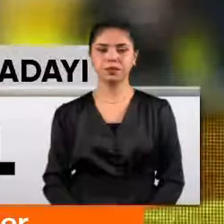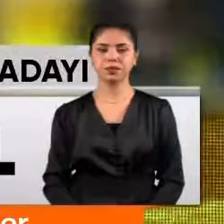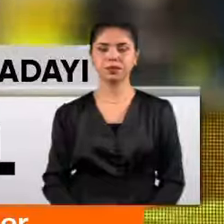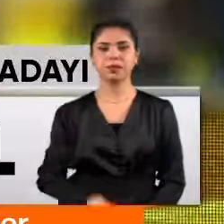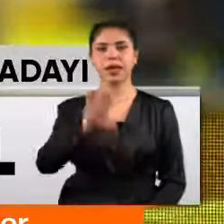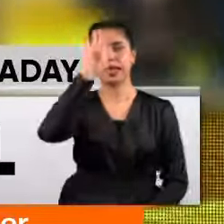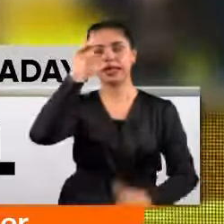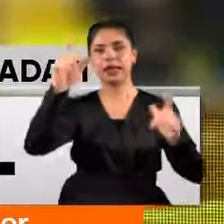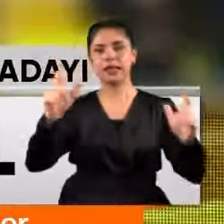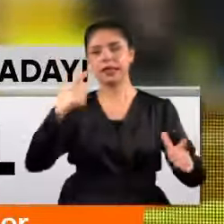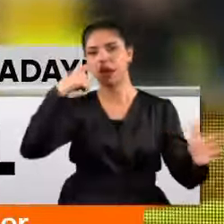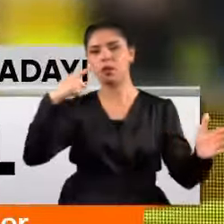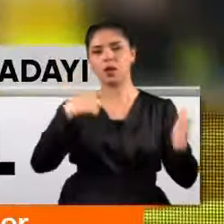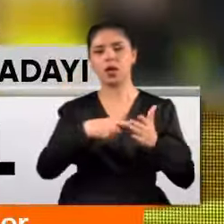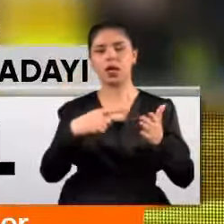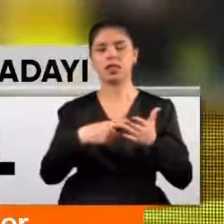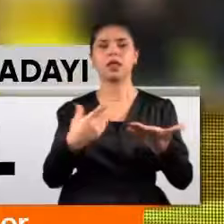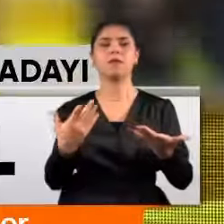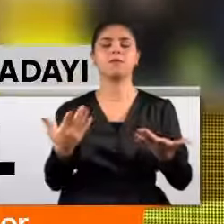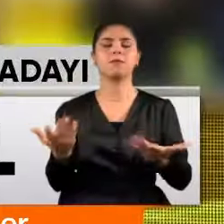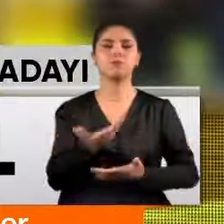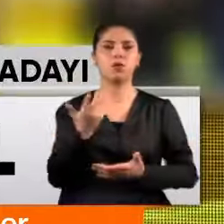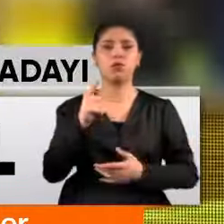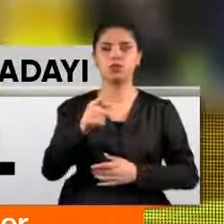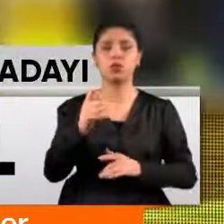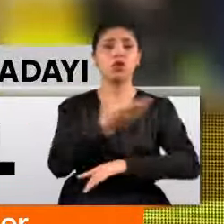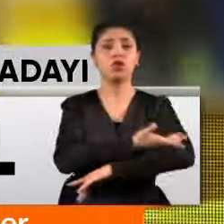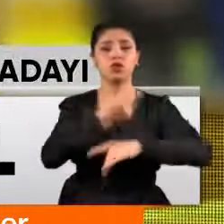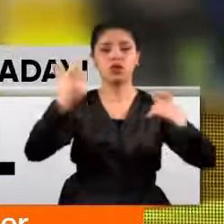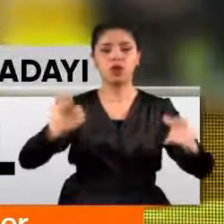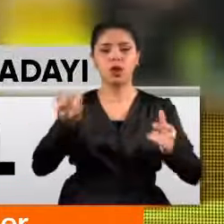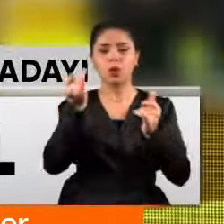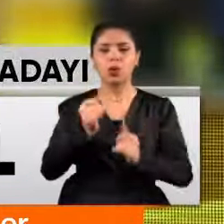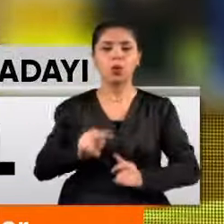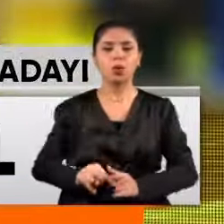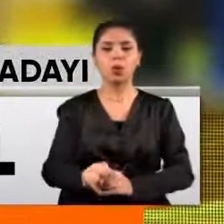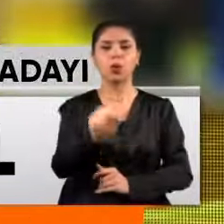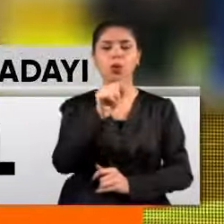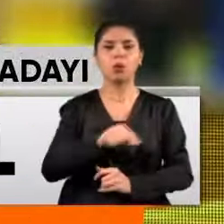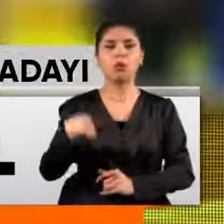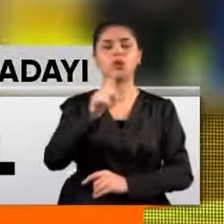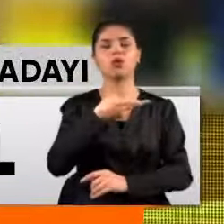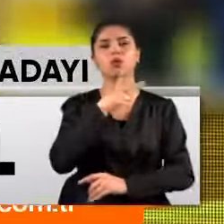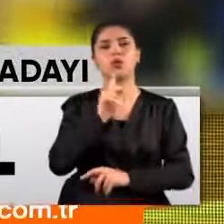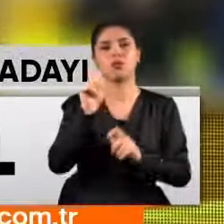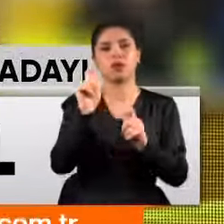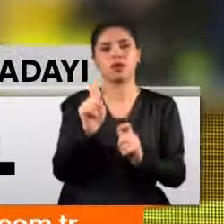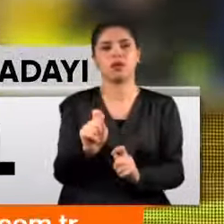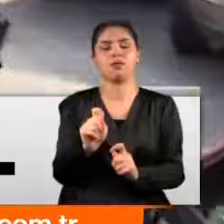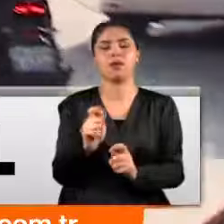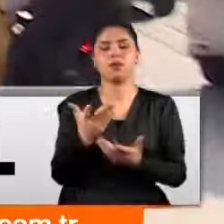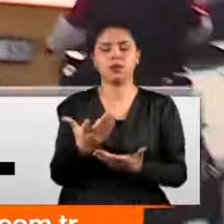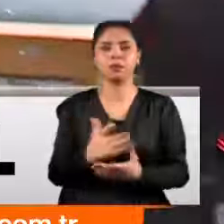İstanbul Vizyonu ihmal edilmiş, bu şehrin kötü gidişatını sonlandıracak